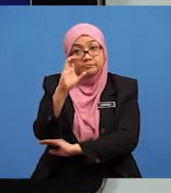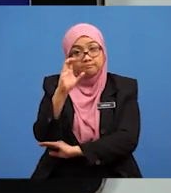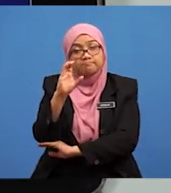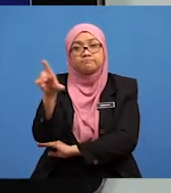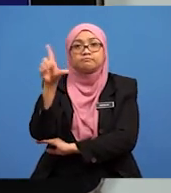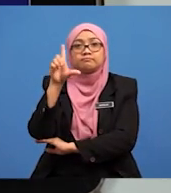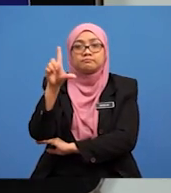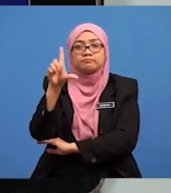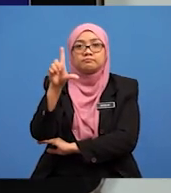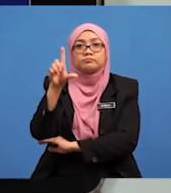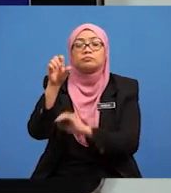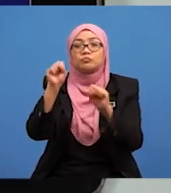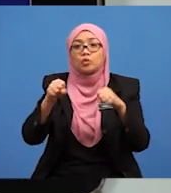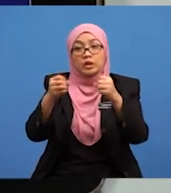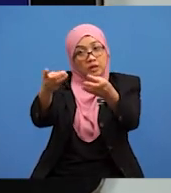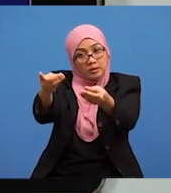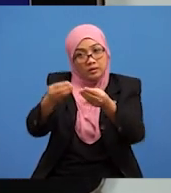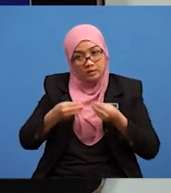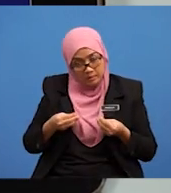Selepas menerima 1 elektron,